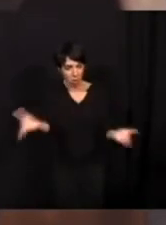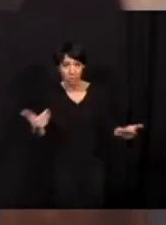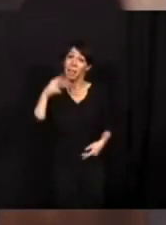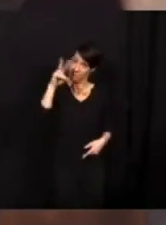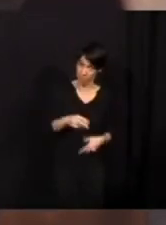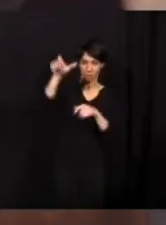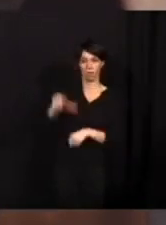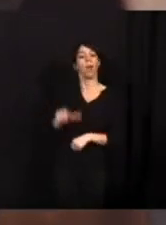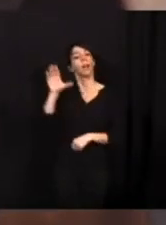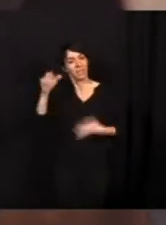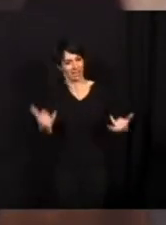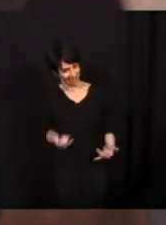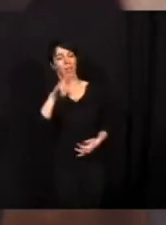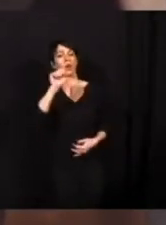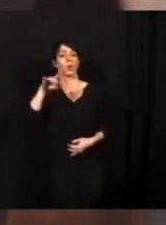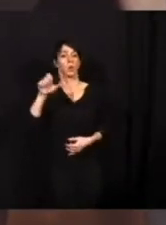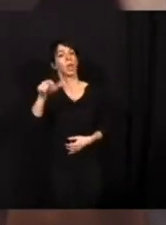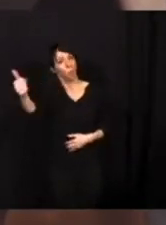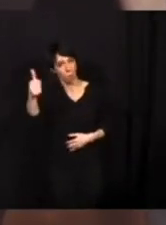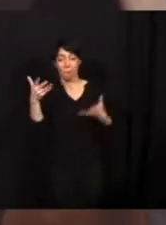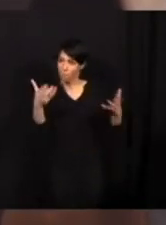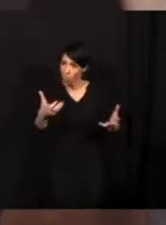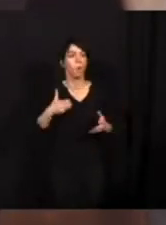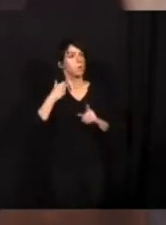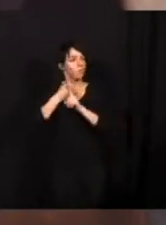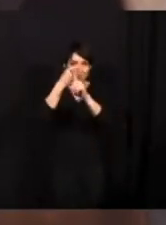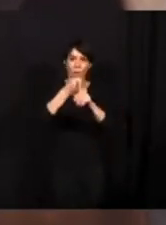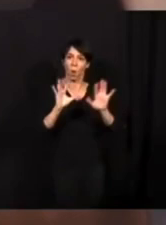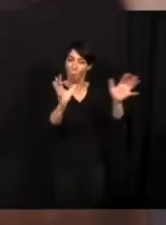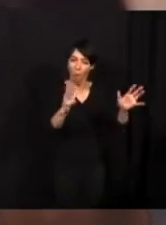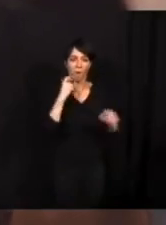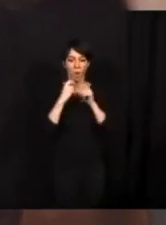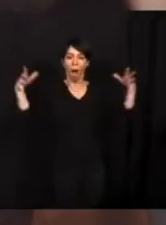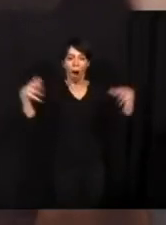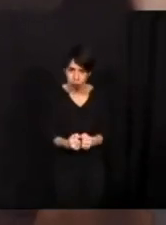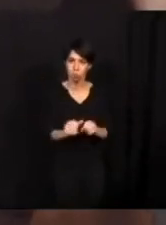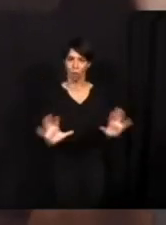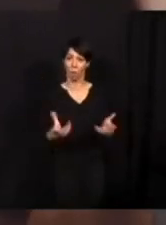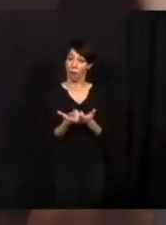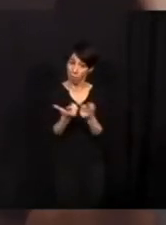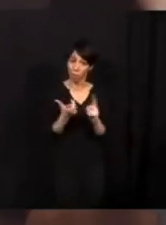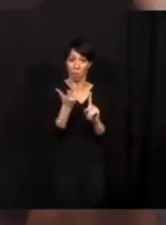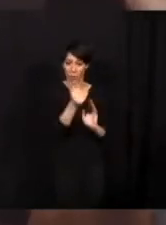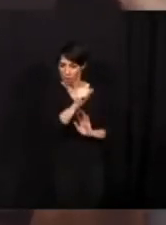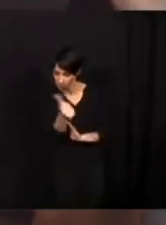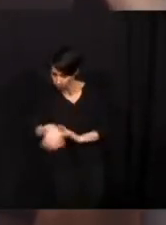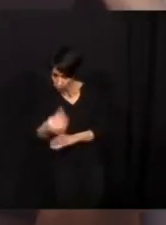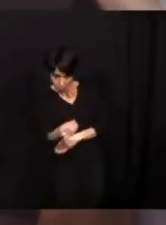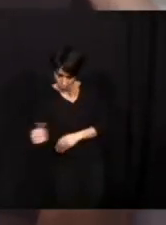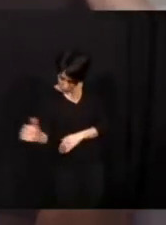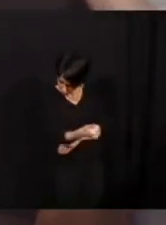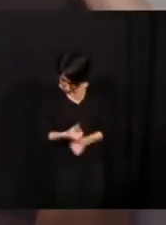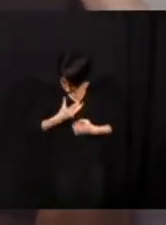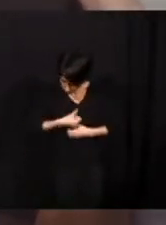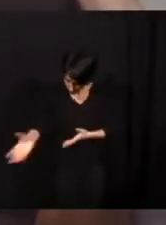en faveur de la prévention et de l'action contre ces violences. Les moyens seront dégagés pour recueillir la parole des enfants, instruire, juger et sanctionner